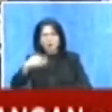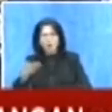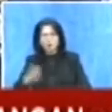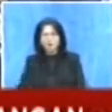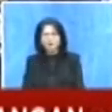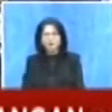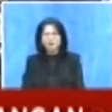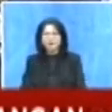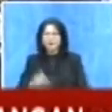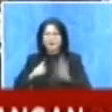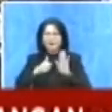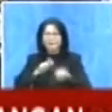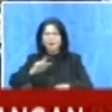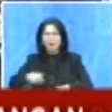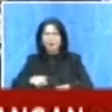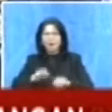sekitar